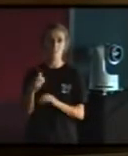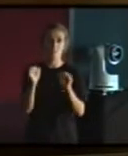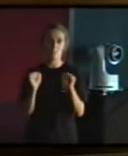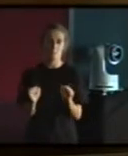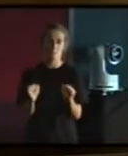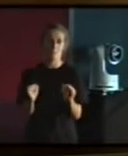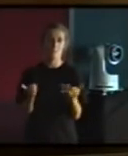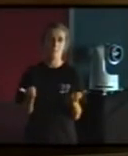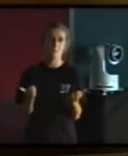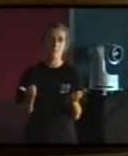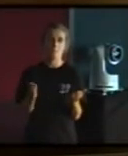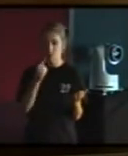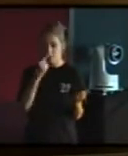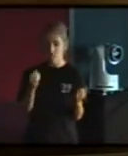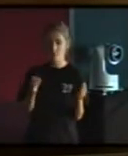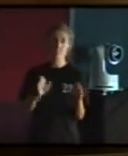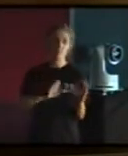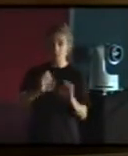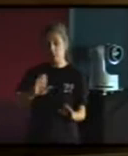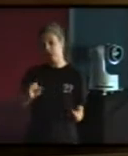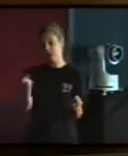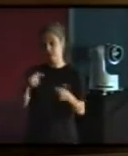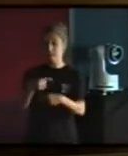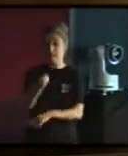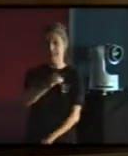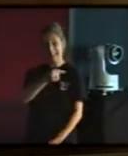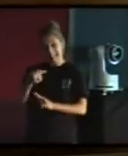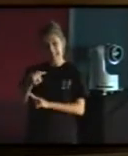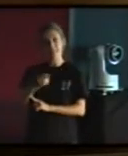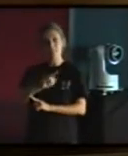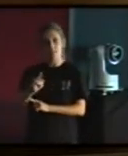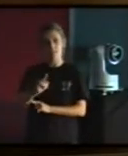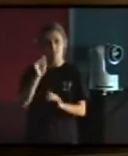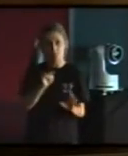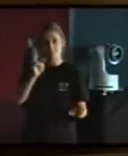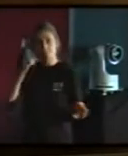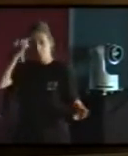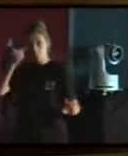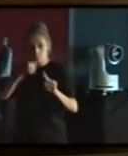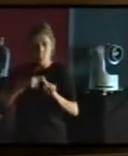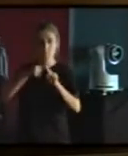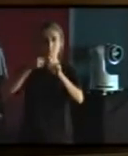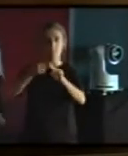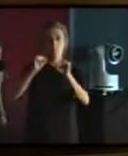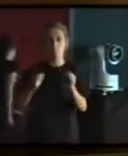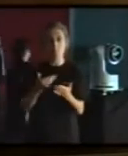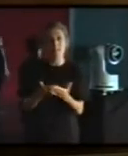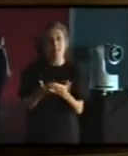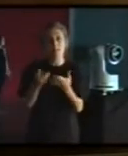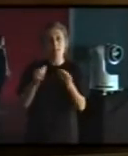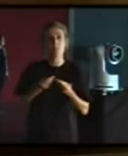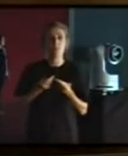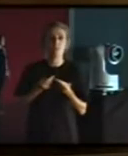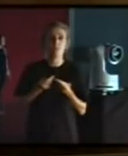comme, comme quelque chose de négatif. Et donc, voilà, c'est ce genre de thèmes qui, pour nous,